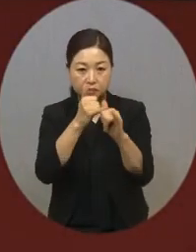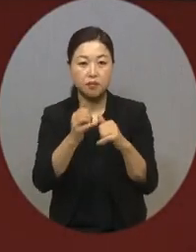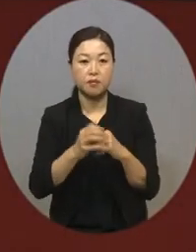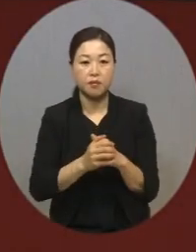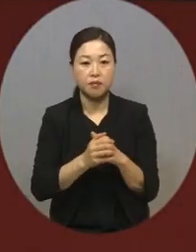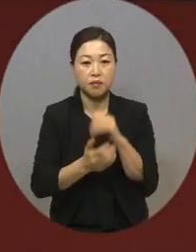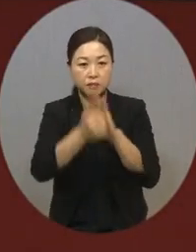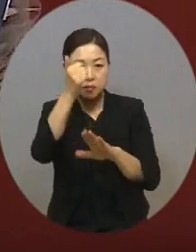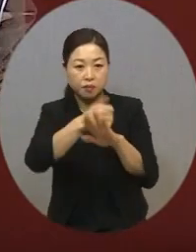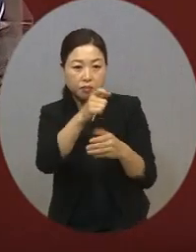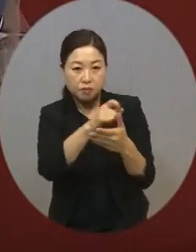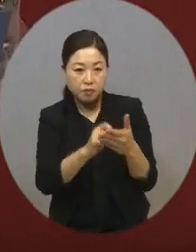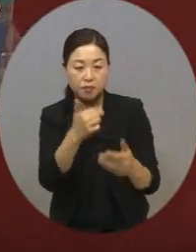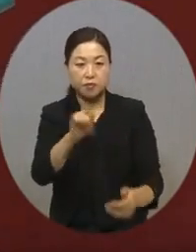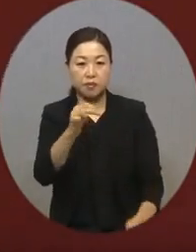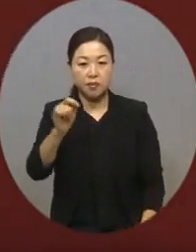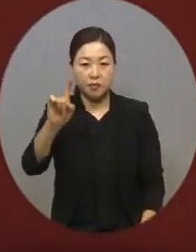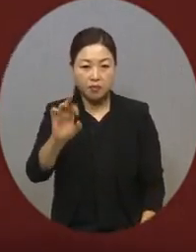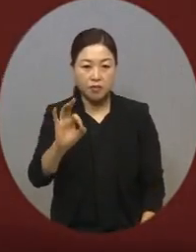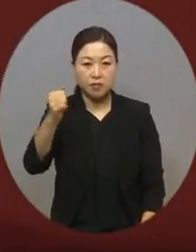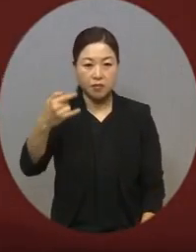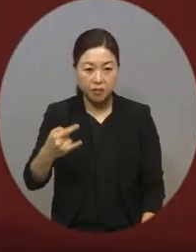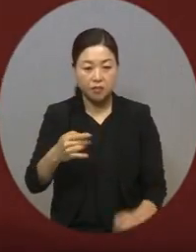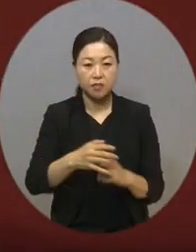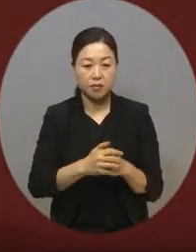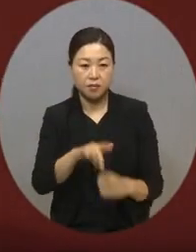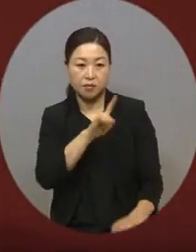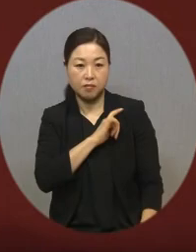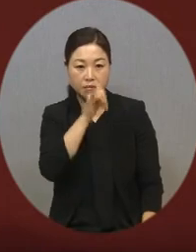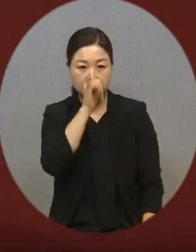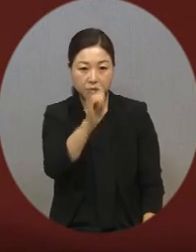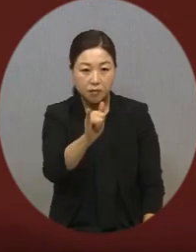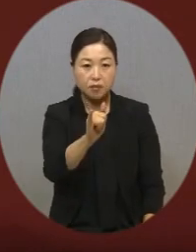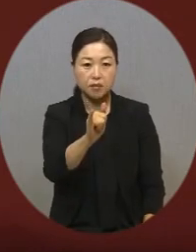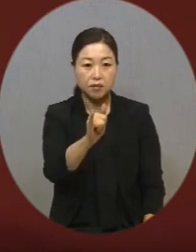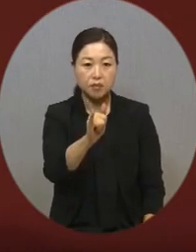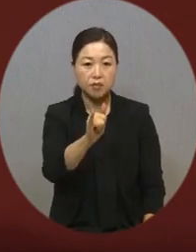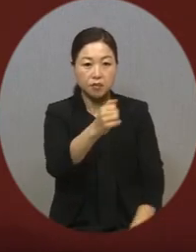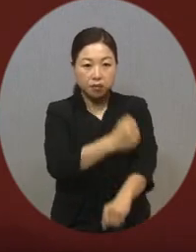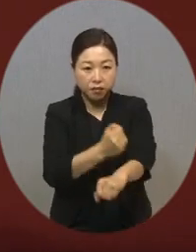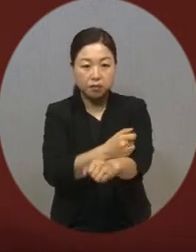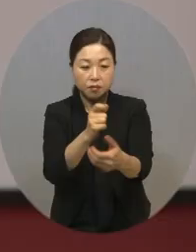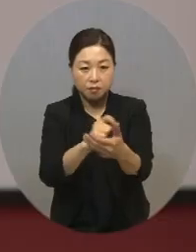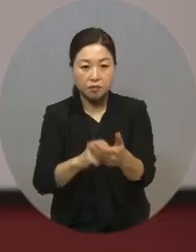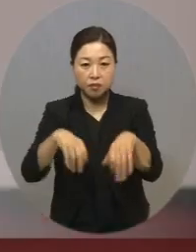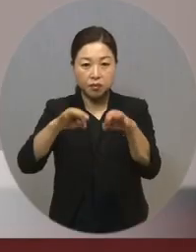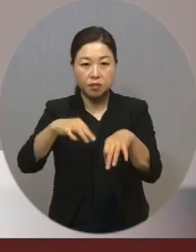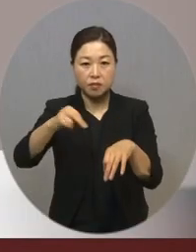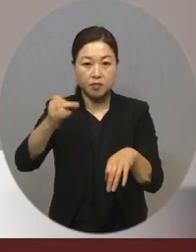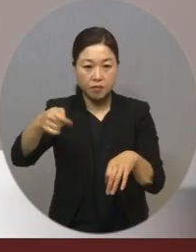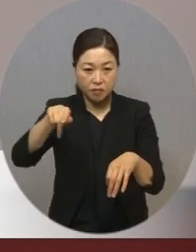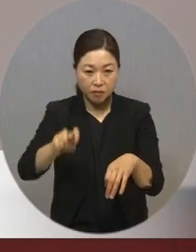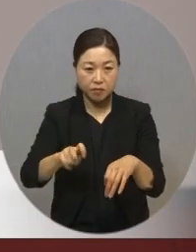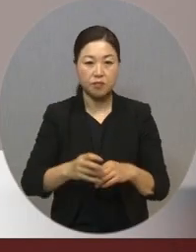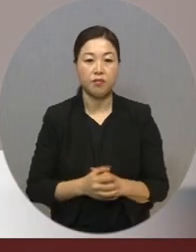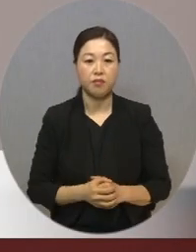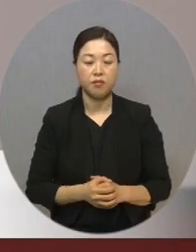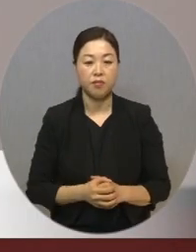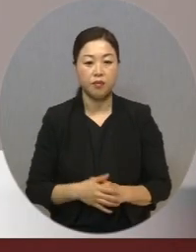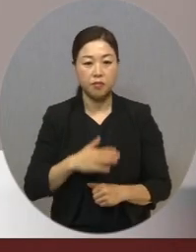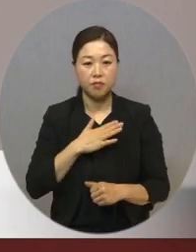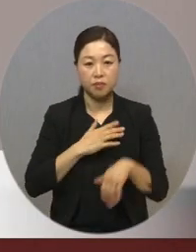나장이 씨에게 최우수상은 공수기 부문의 김세 씨에게 돌아갔습니다 저의 모습을 안타깝게